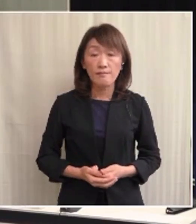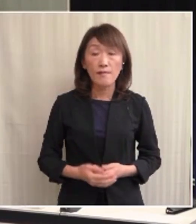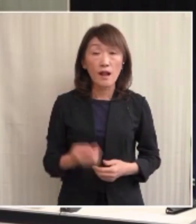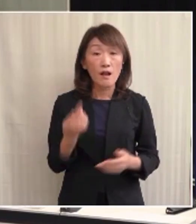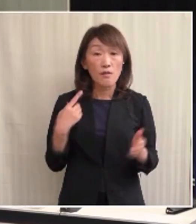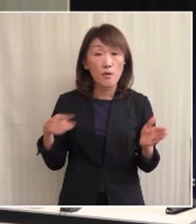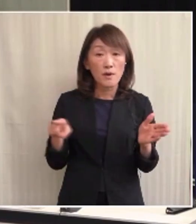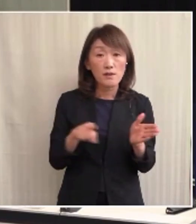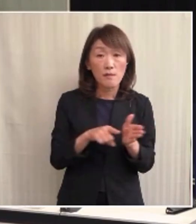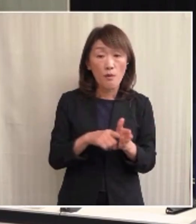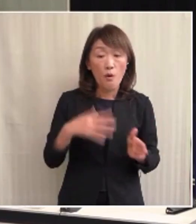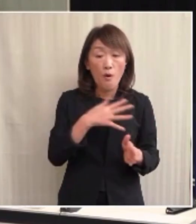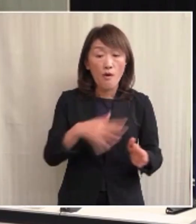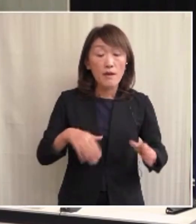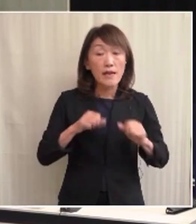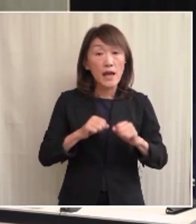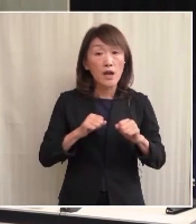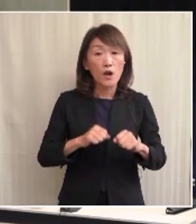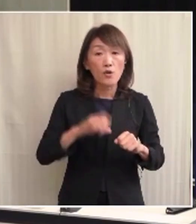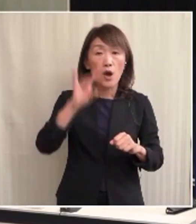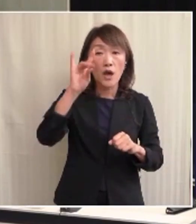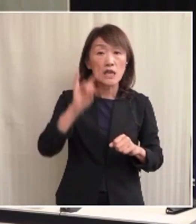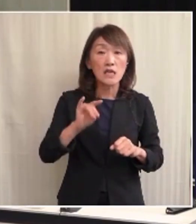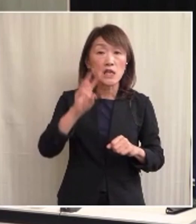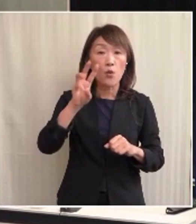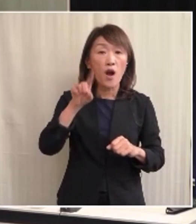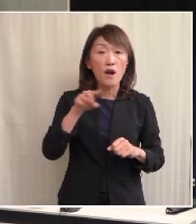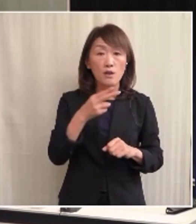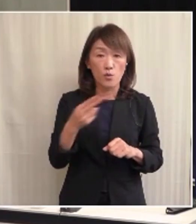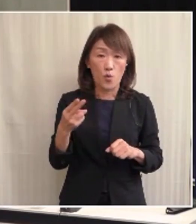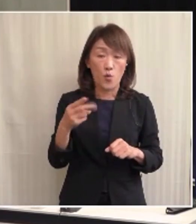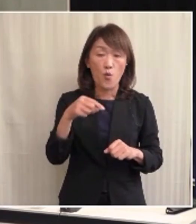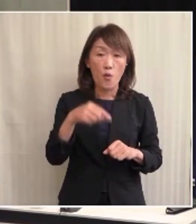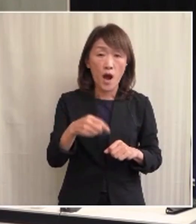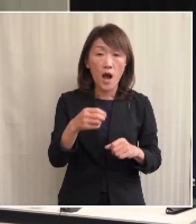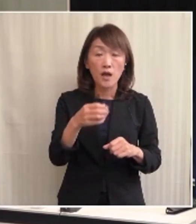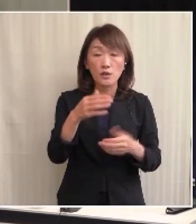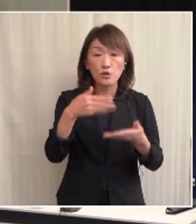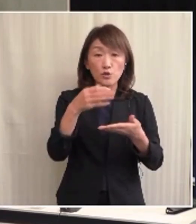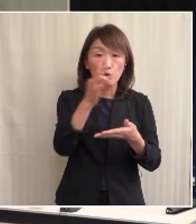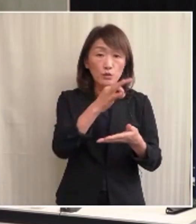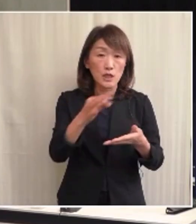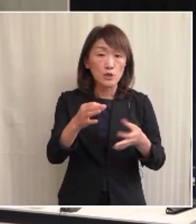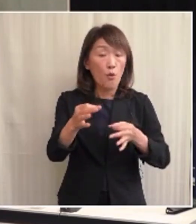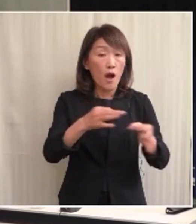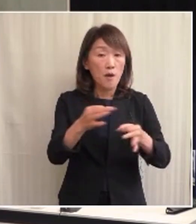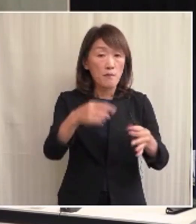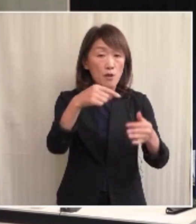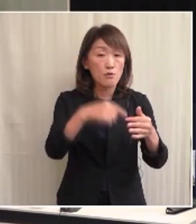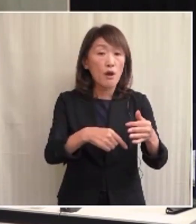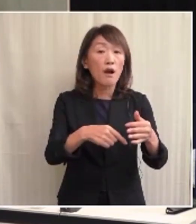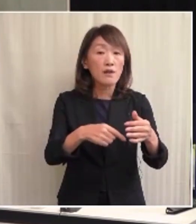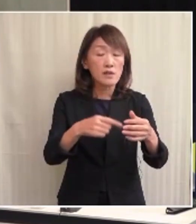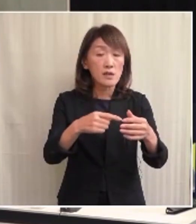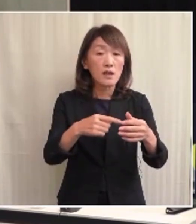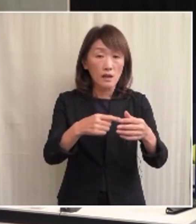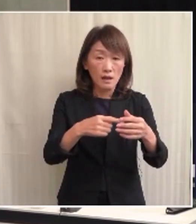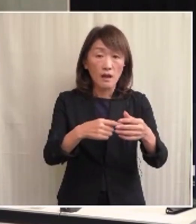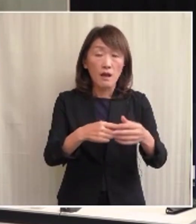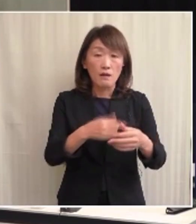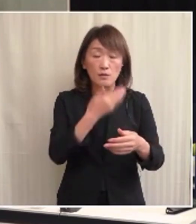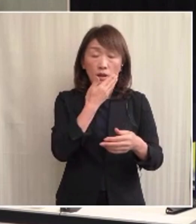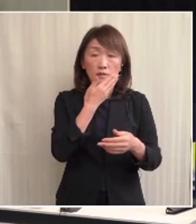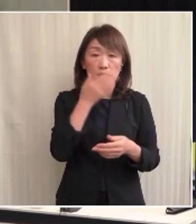これまでもその健康っていうキーワードっていうのは食品の販売の中で非常に重要性がもう年々増しておりますので、そういった意味